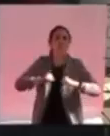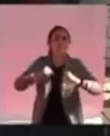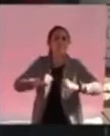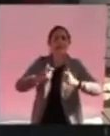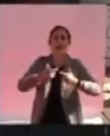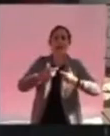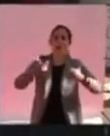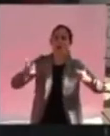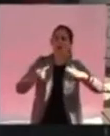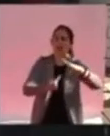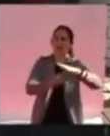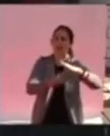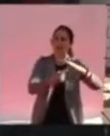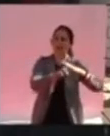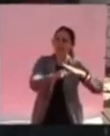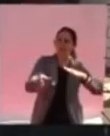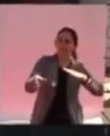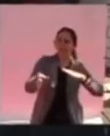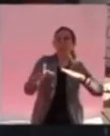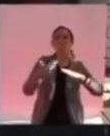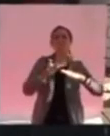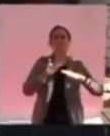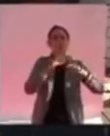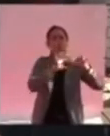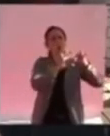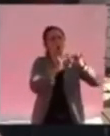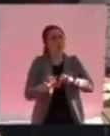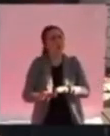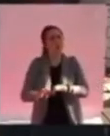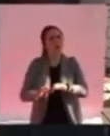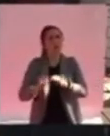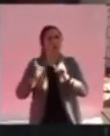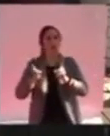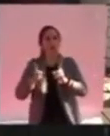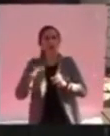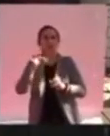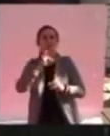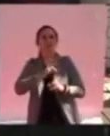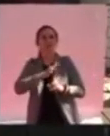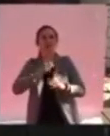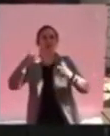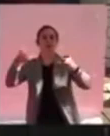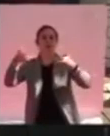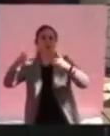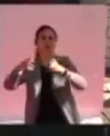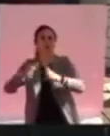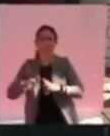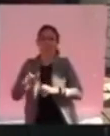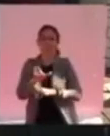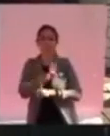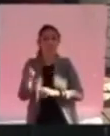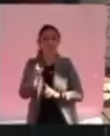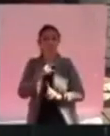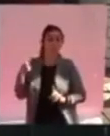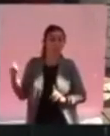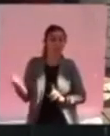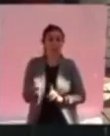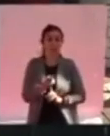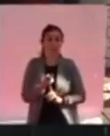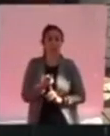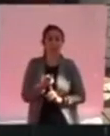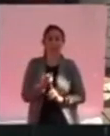ha come conseguenza la diminuzione del salario accessorio di tutti noi oggi